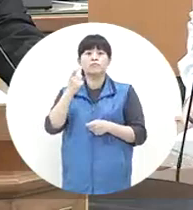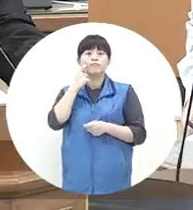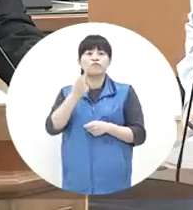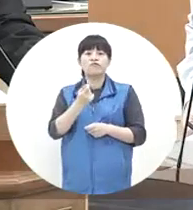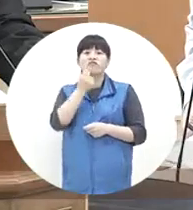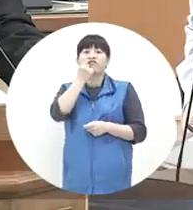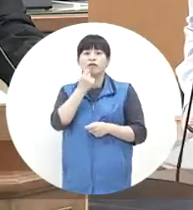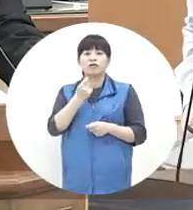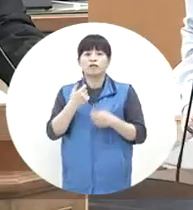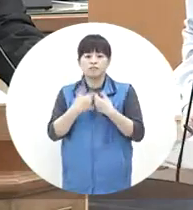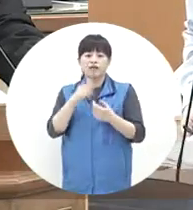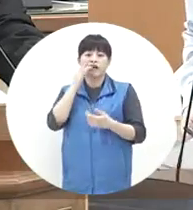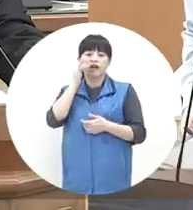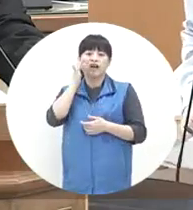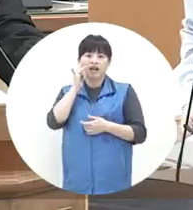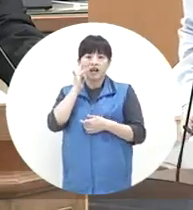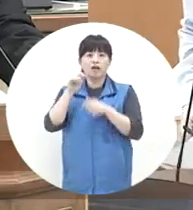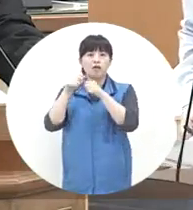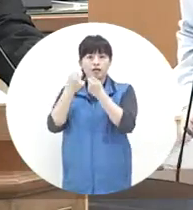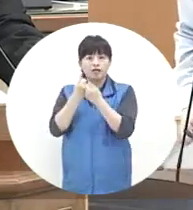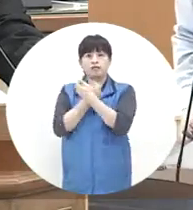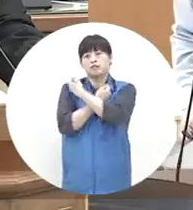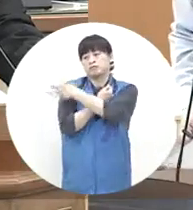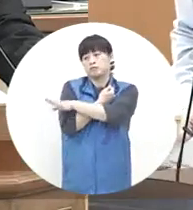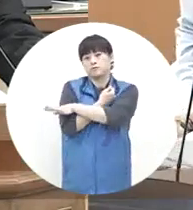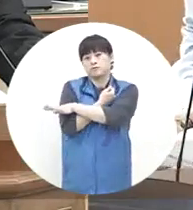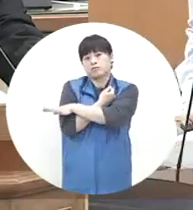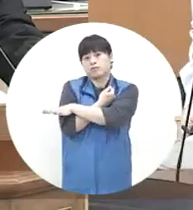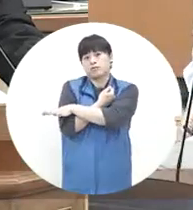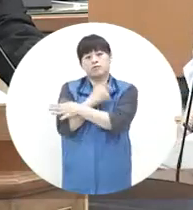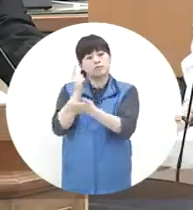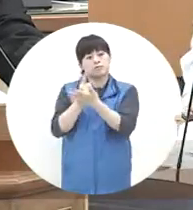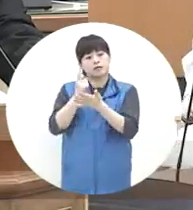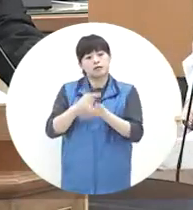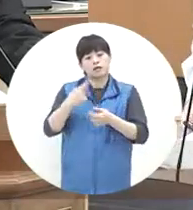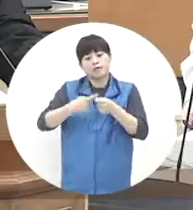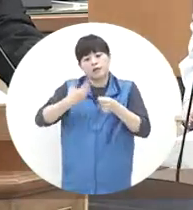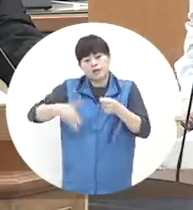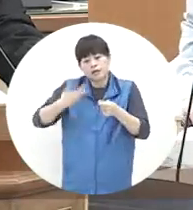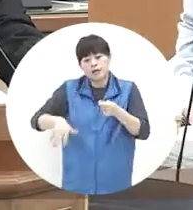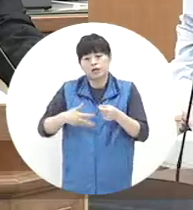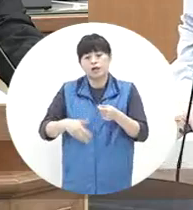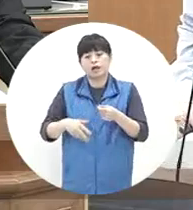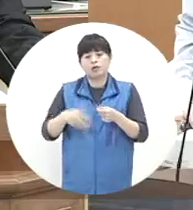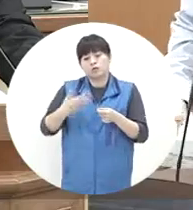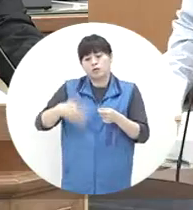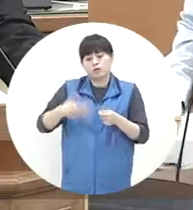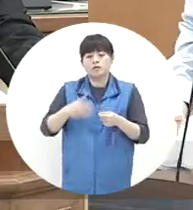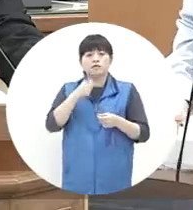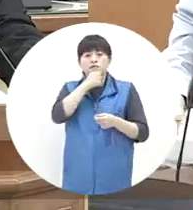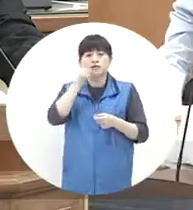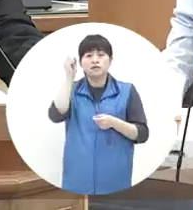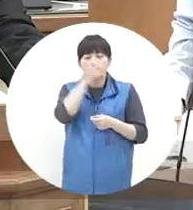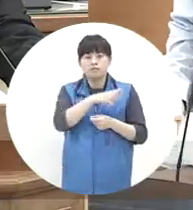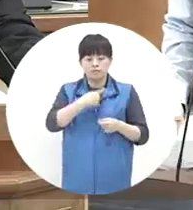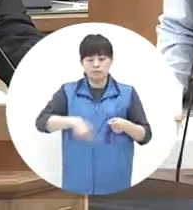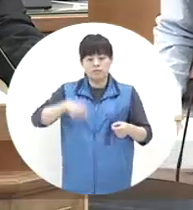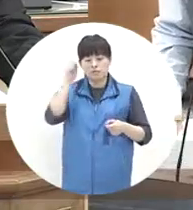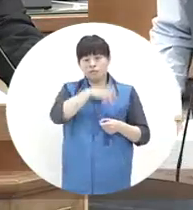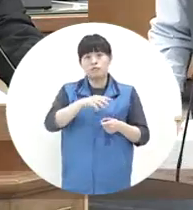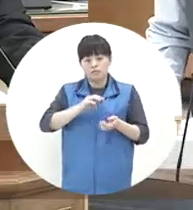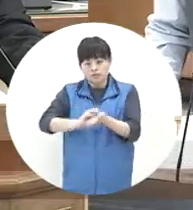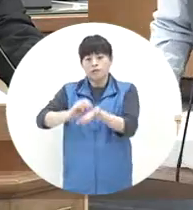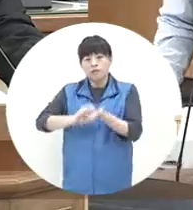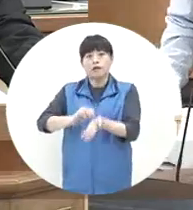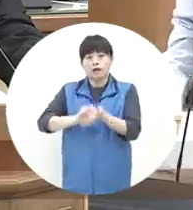要说我牙齿烂了，牙齿坏了啊，我就每天就是稀饭啊、流质啊，营养吃不好，身体不好，都就去看